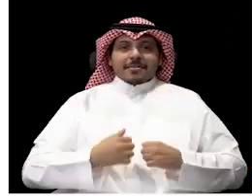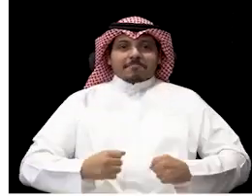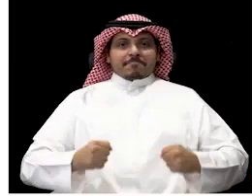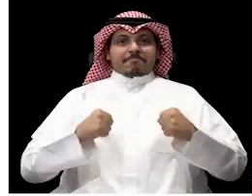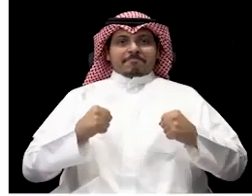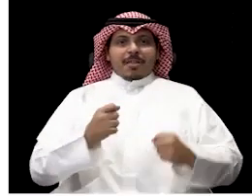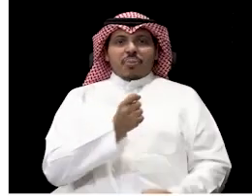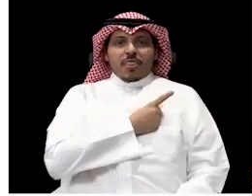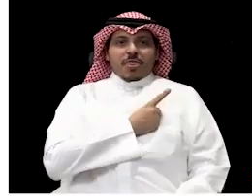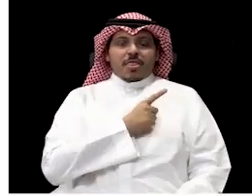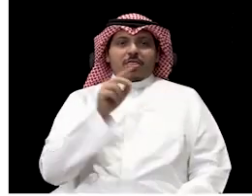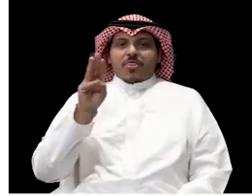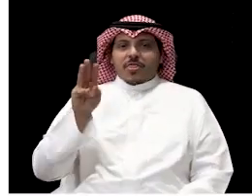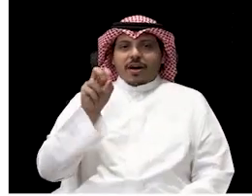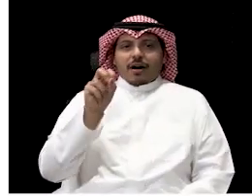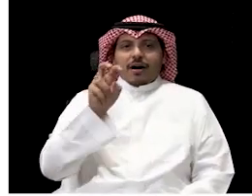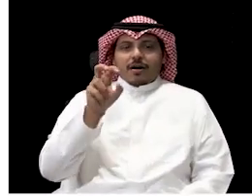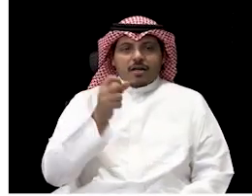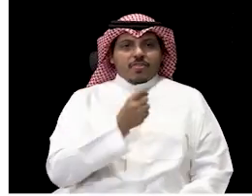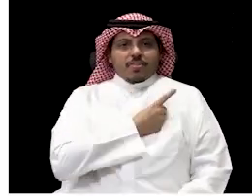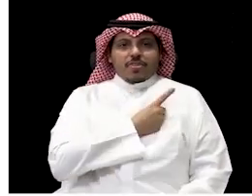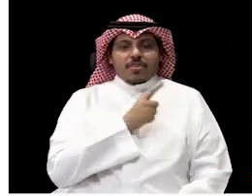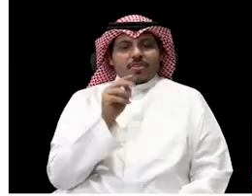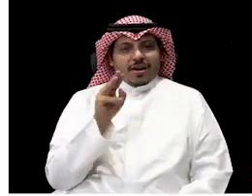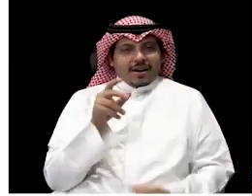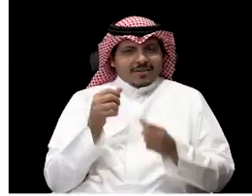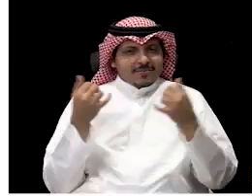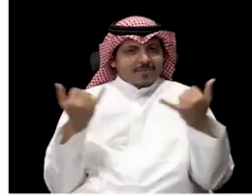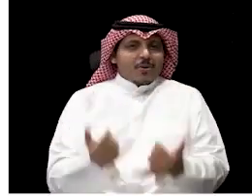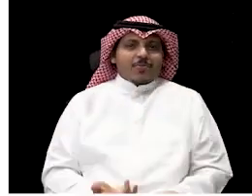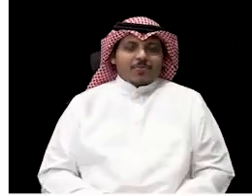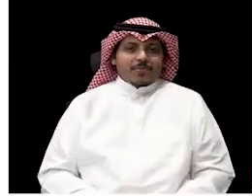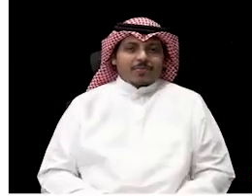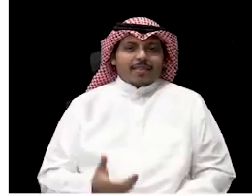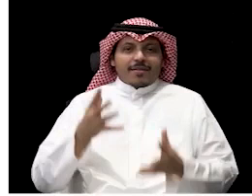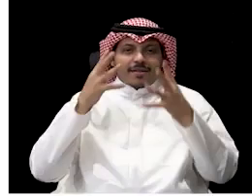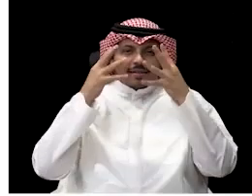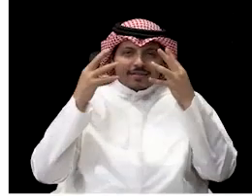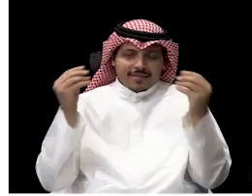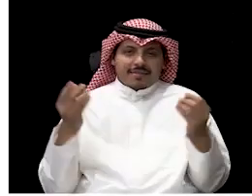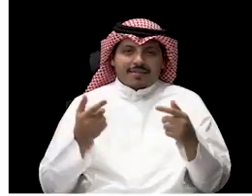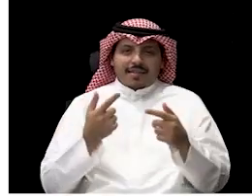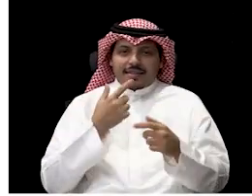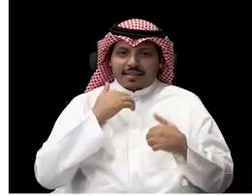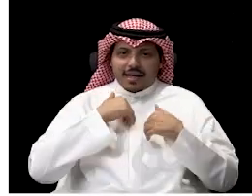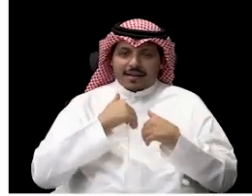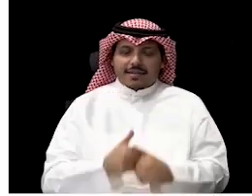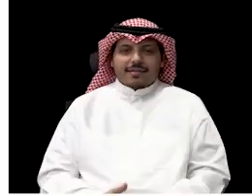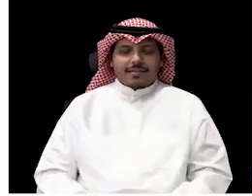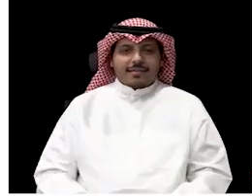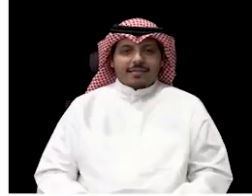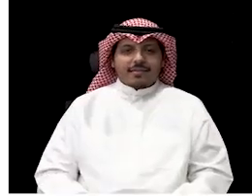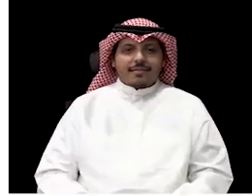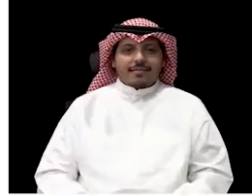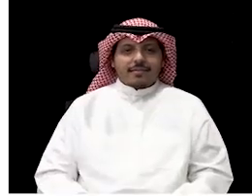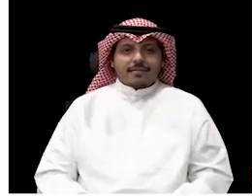ثقة الإنسان بنفسه وثقة الآخرين به، كذلك يشعر الإنسان بالرضا عن نفسه، شعور داخلي، كذلك